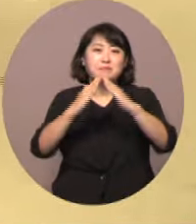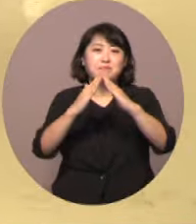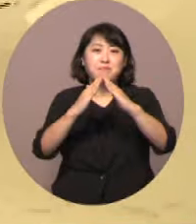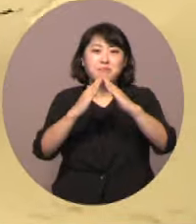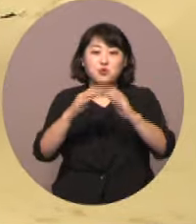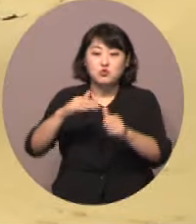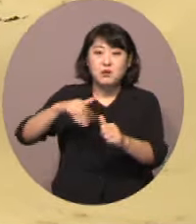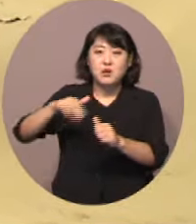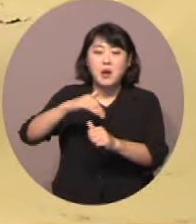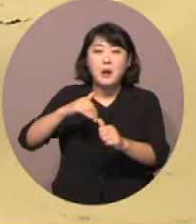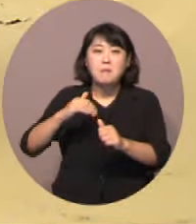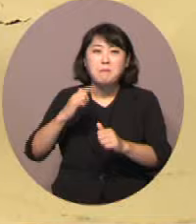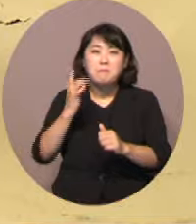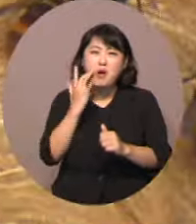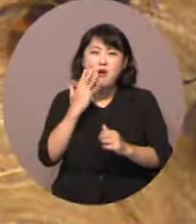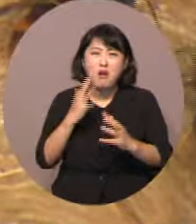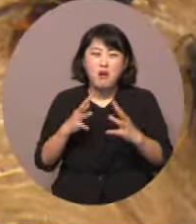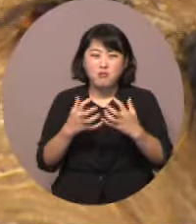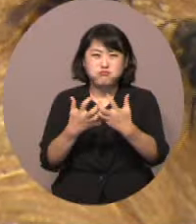주위에는